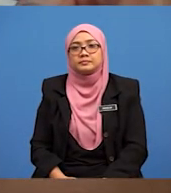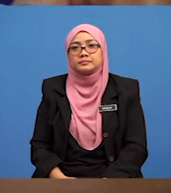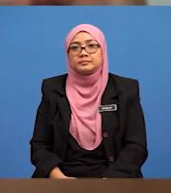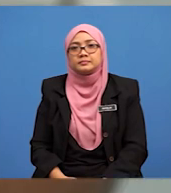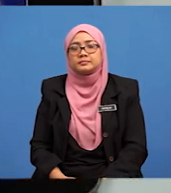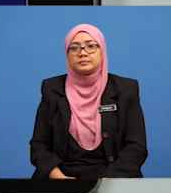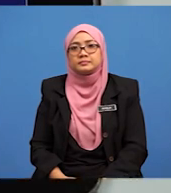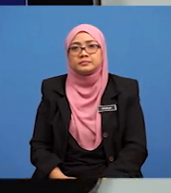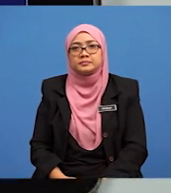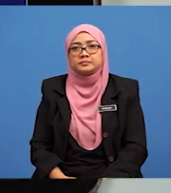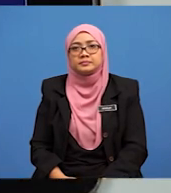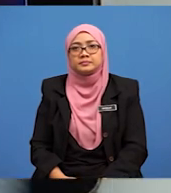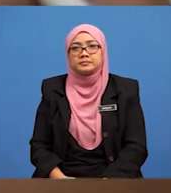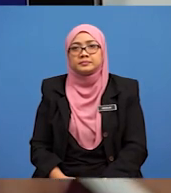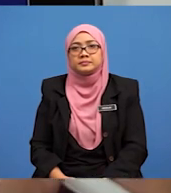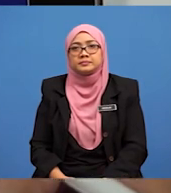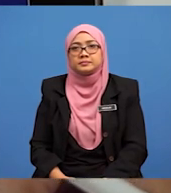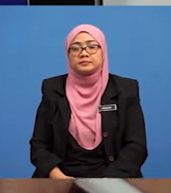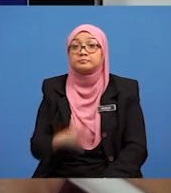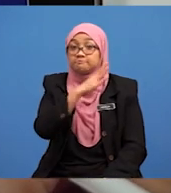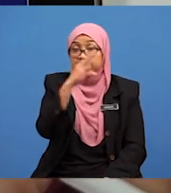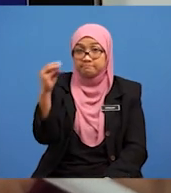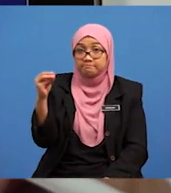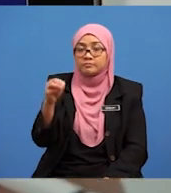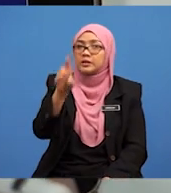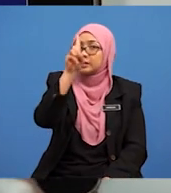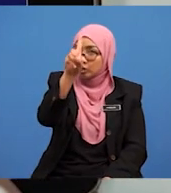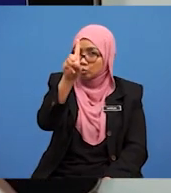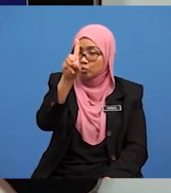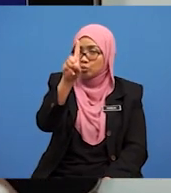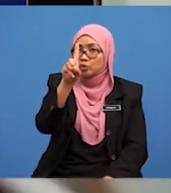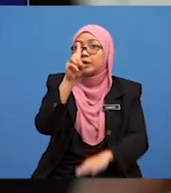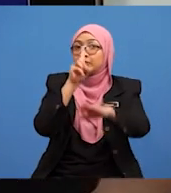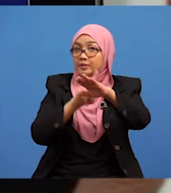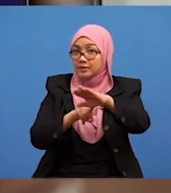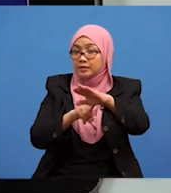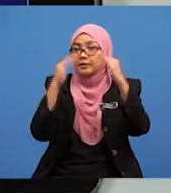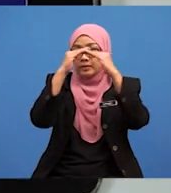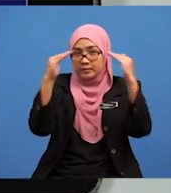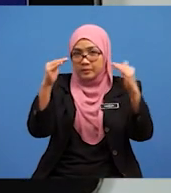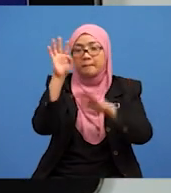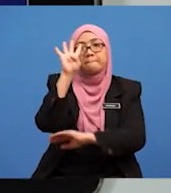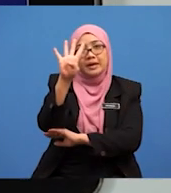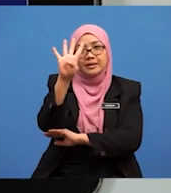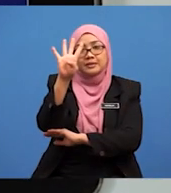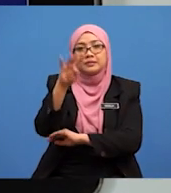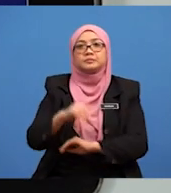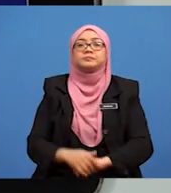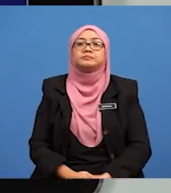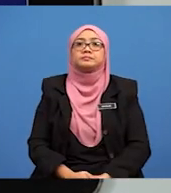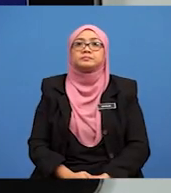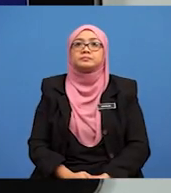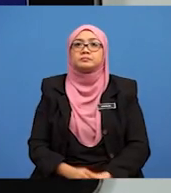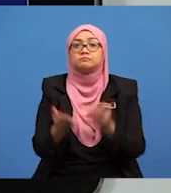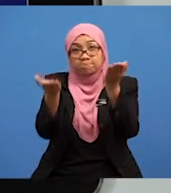7, 8. Dan hanya satu elektron di petala yang keempat. Adakah atom